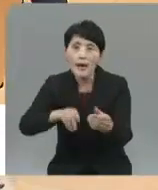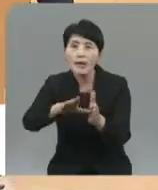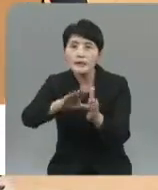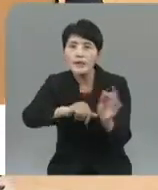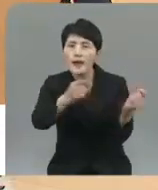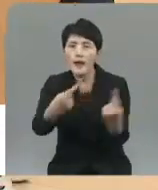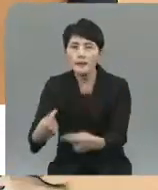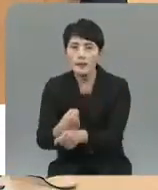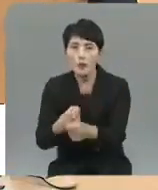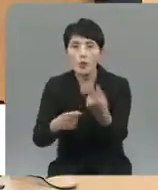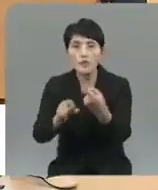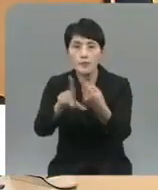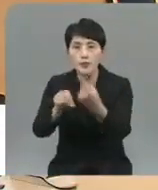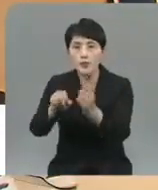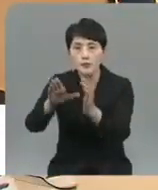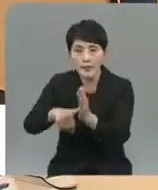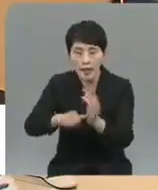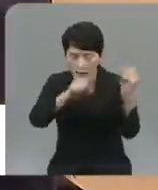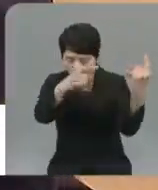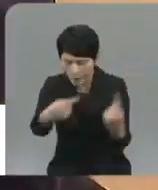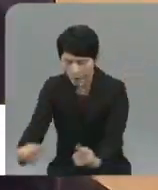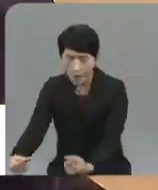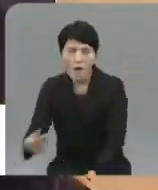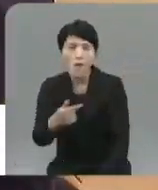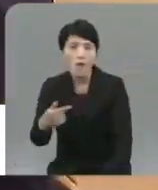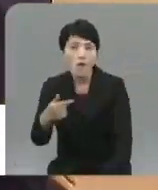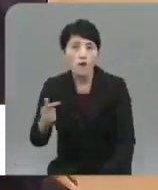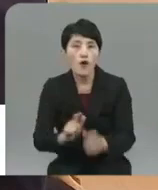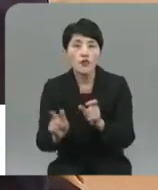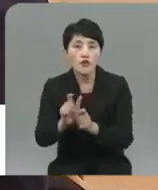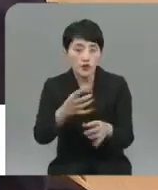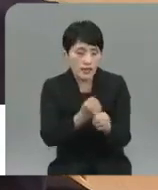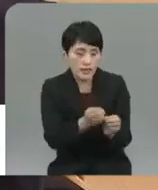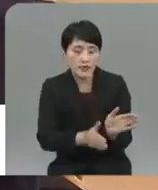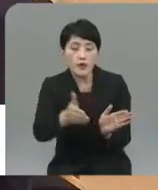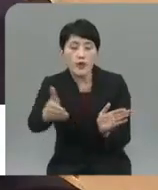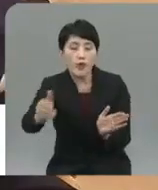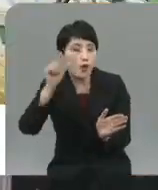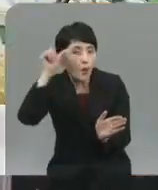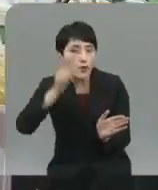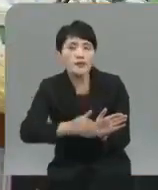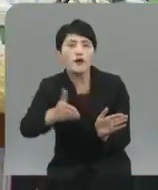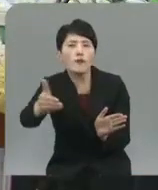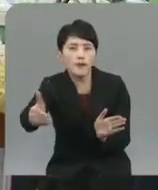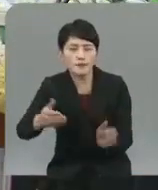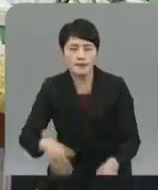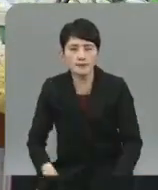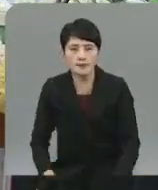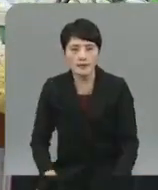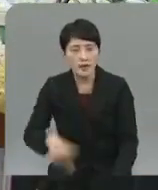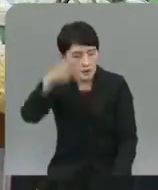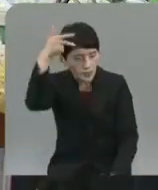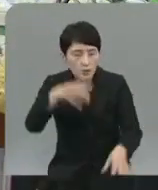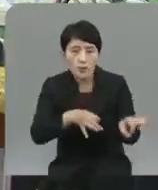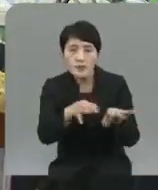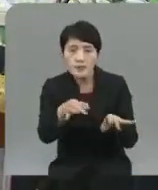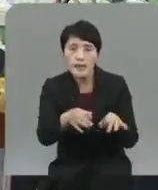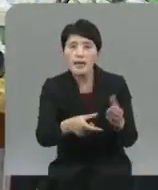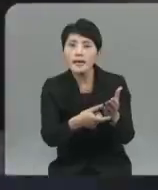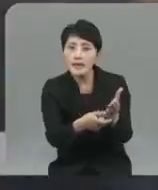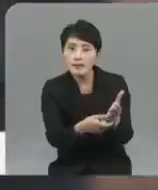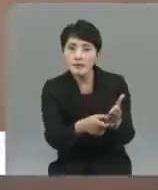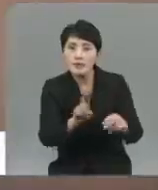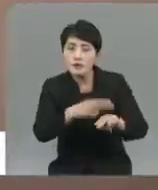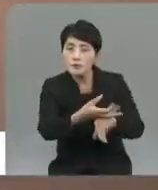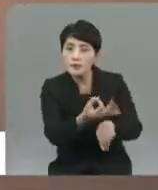Ländern vorübergehen von der Pflicht zum Erhalt der elektronischen Reisegenehmigung befreien die Länder wurden ausgewählt weil